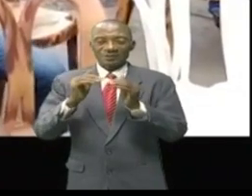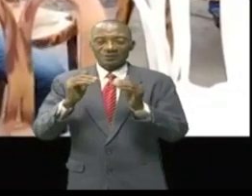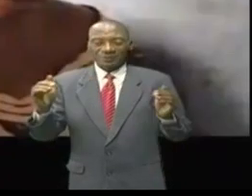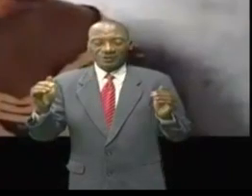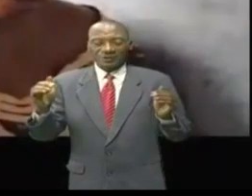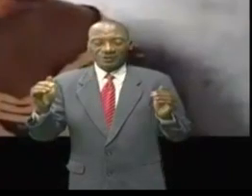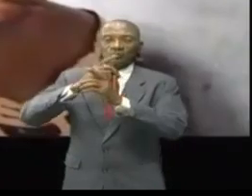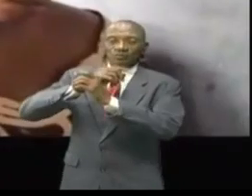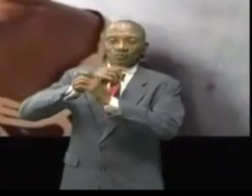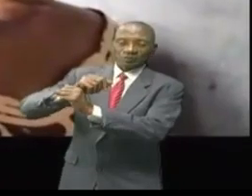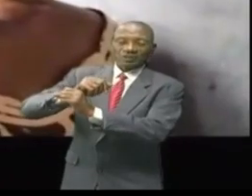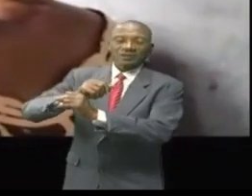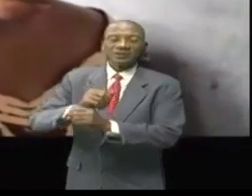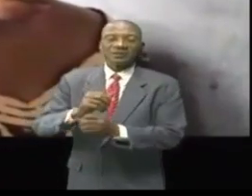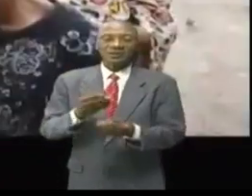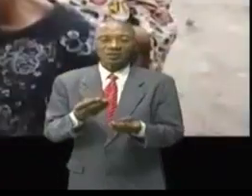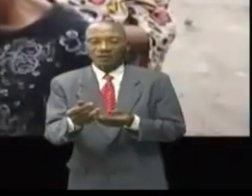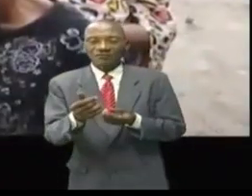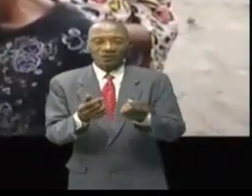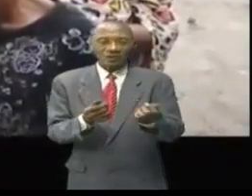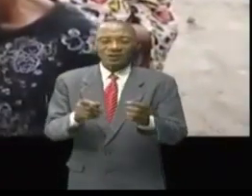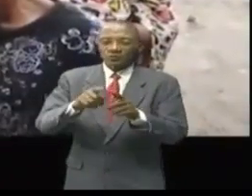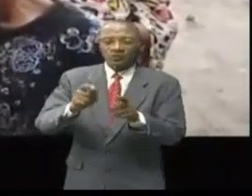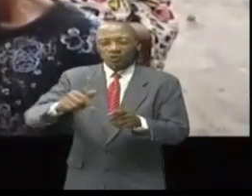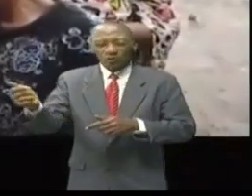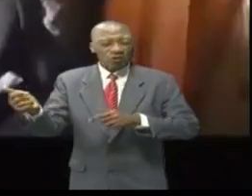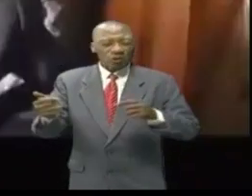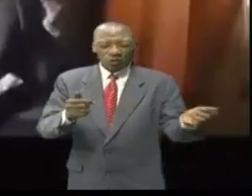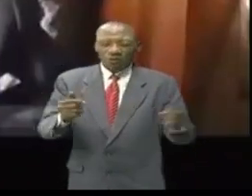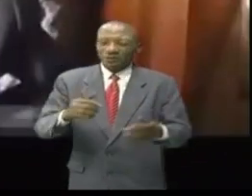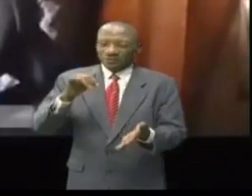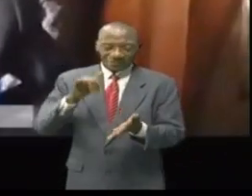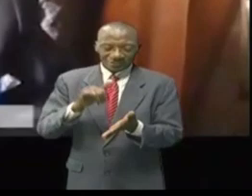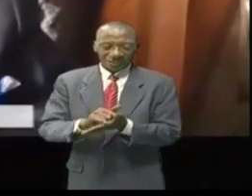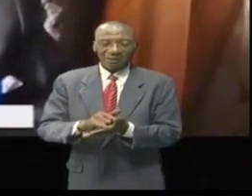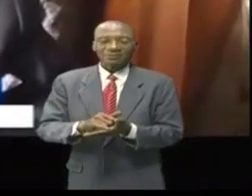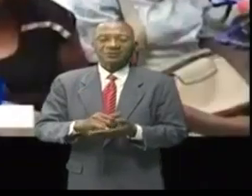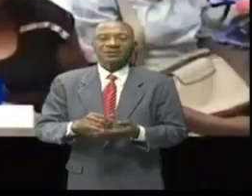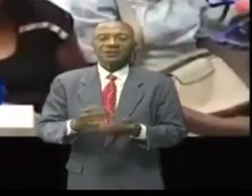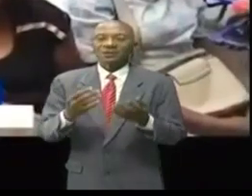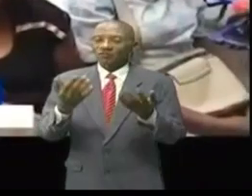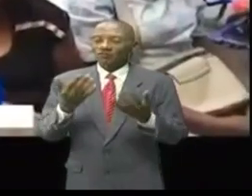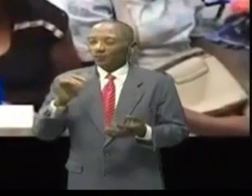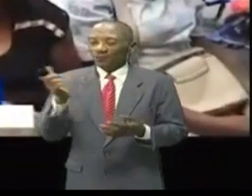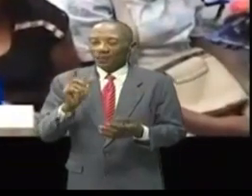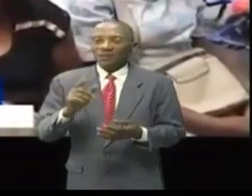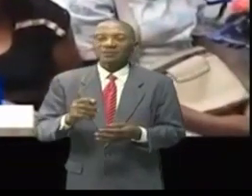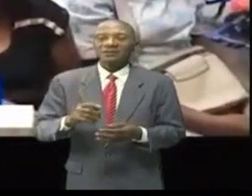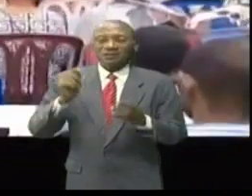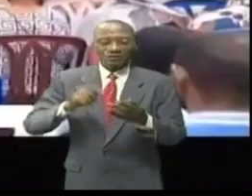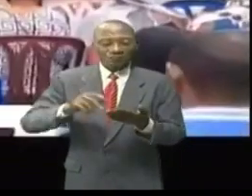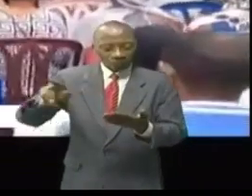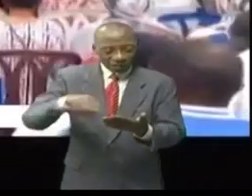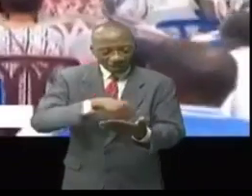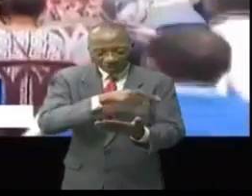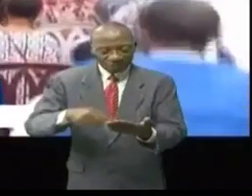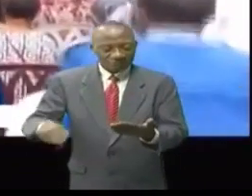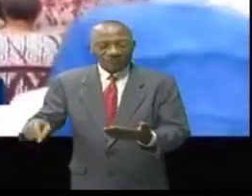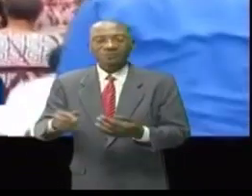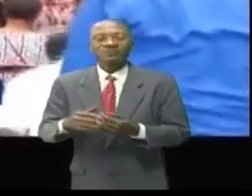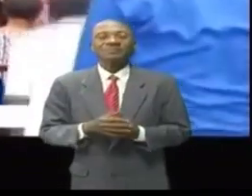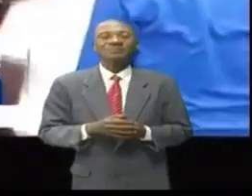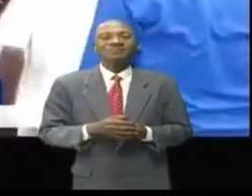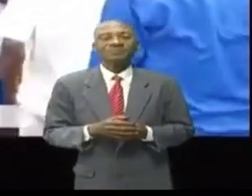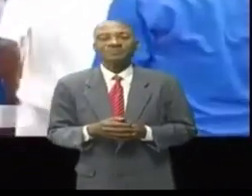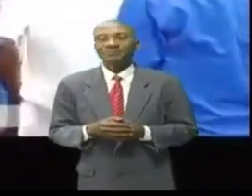la corruption et autres antivaleurs sont là des valeurs que prône l'UVT. D'où cet appel à une adhésion massive dans ce